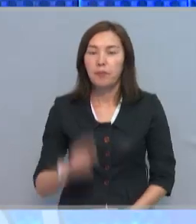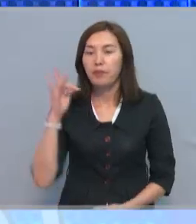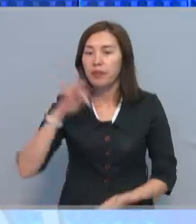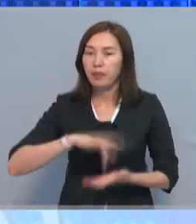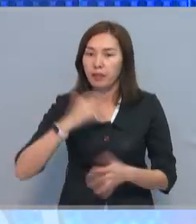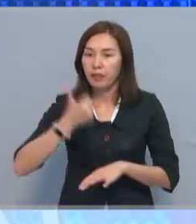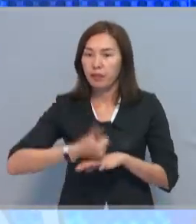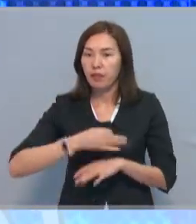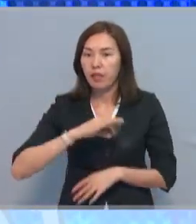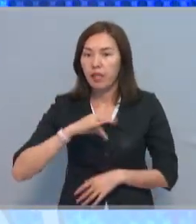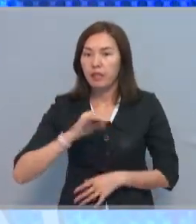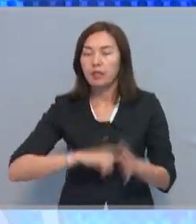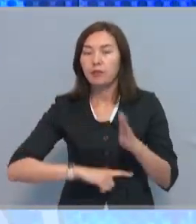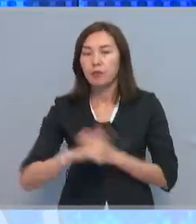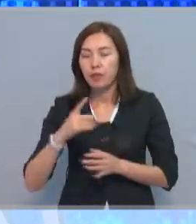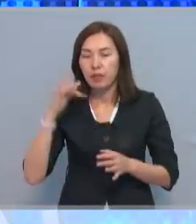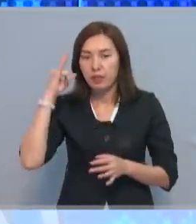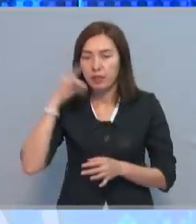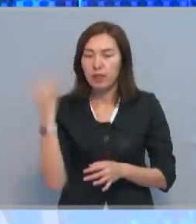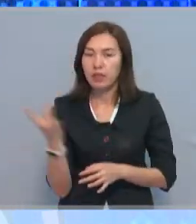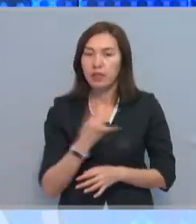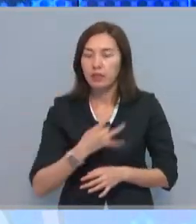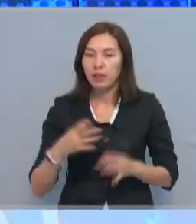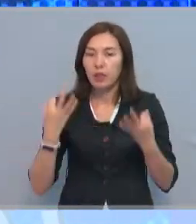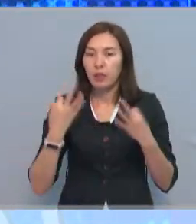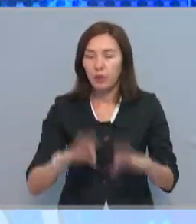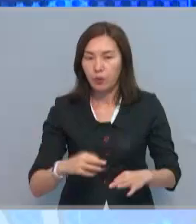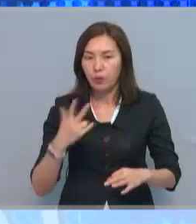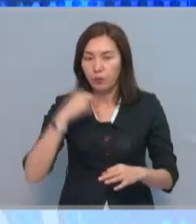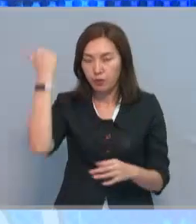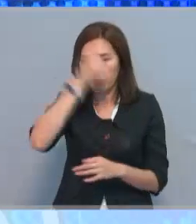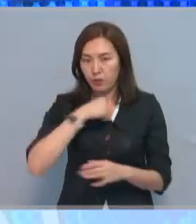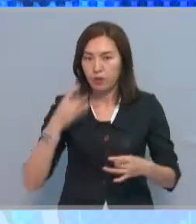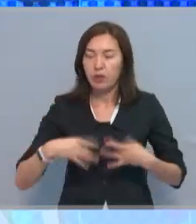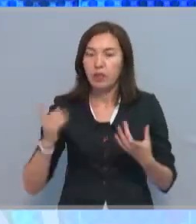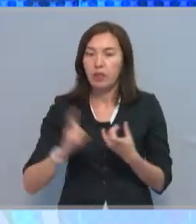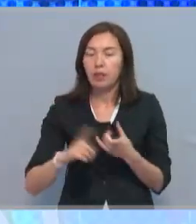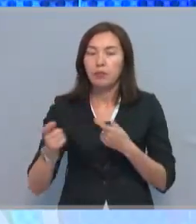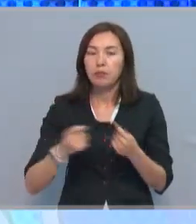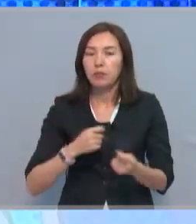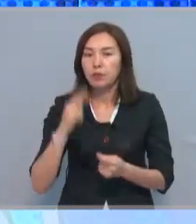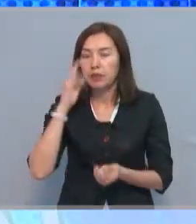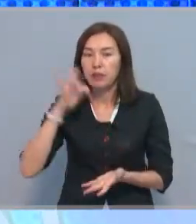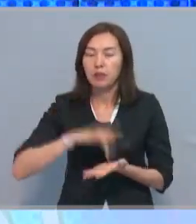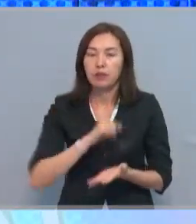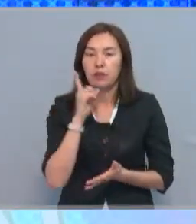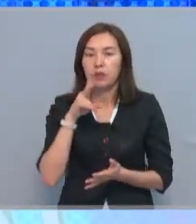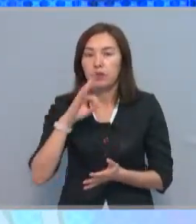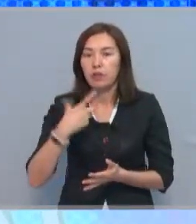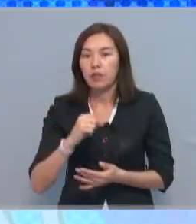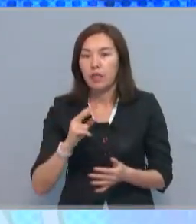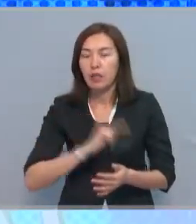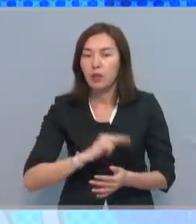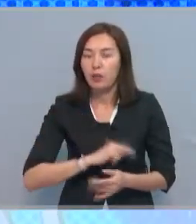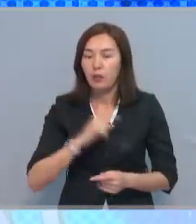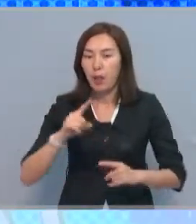Шымкент қаласының әкімі Мұрат Әйтеновтің бастамасымен Қазақстан Республикасы тәуелсіздігінің 30 жылдық мерекесіне орай ұйымдастырылған Шымкент жастар лигасы